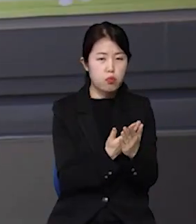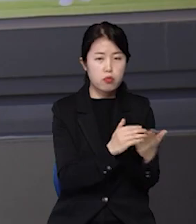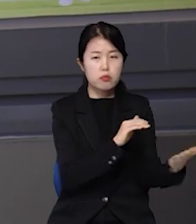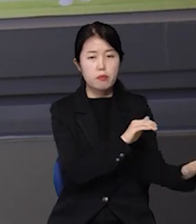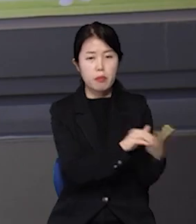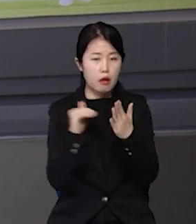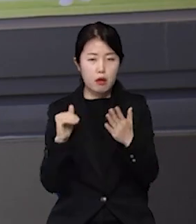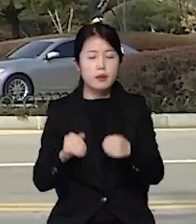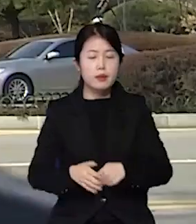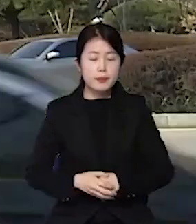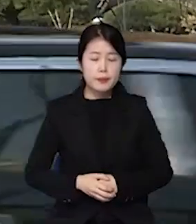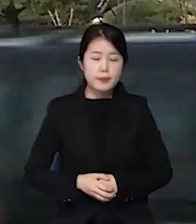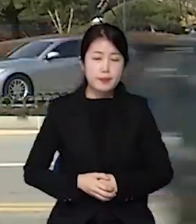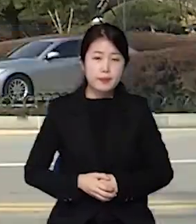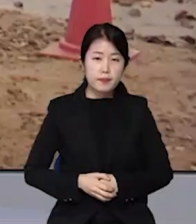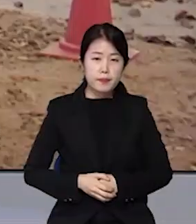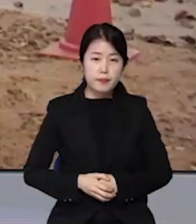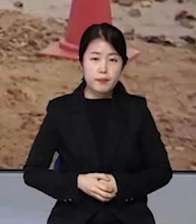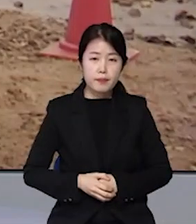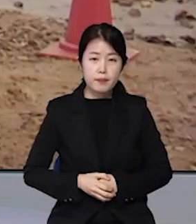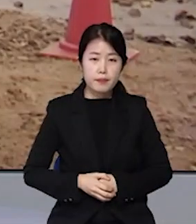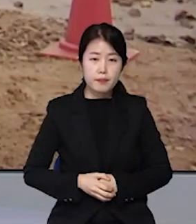했습니다.